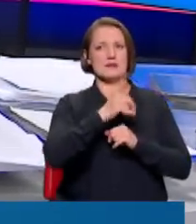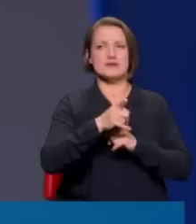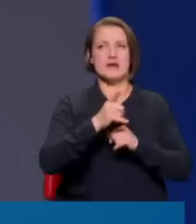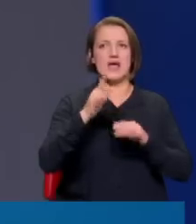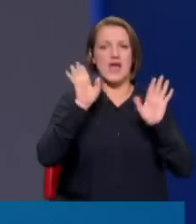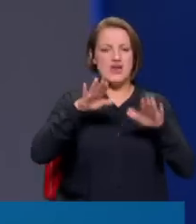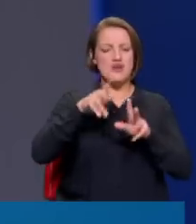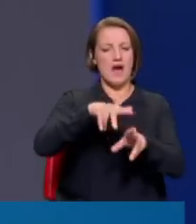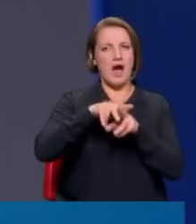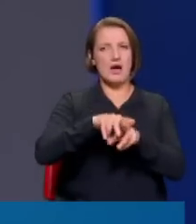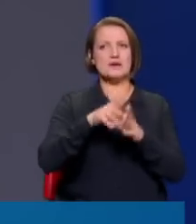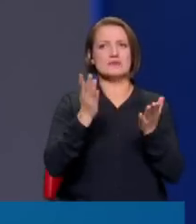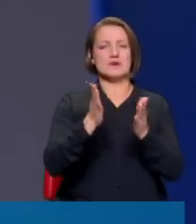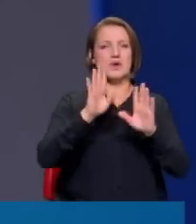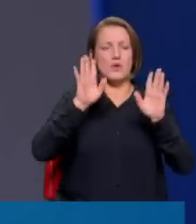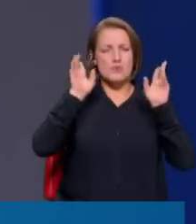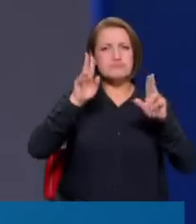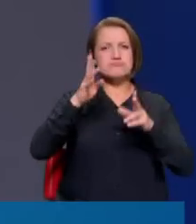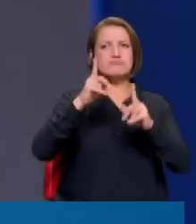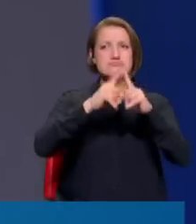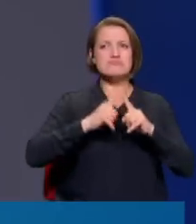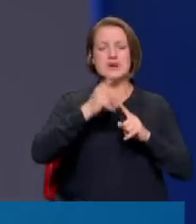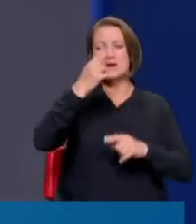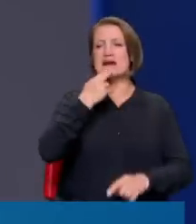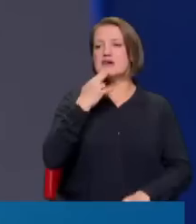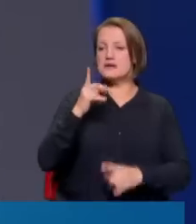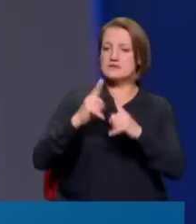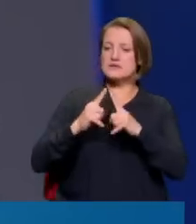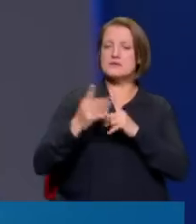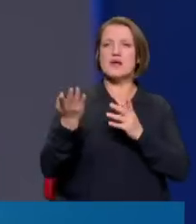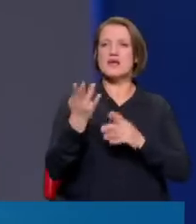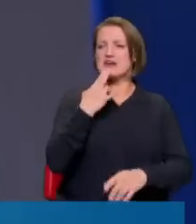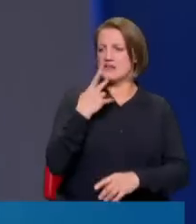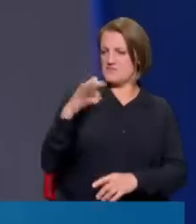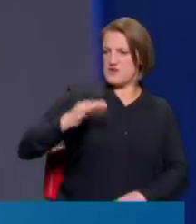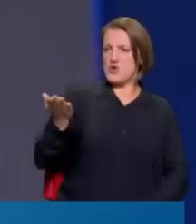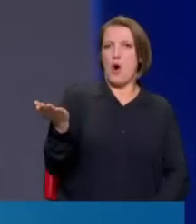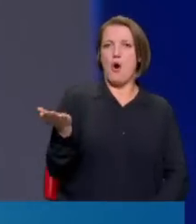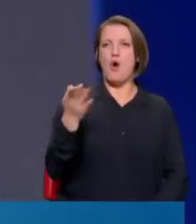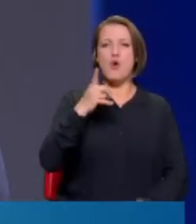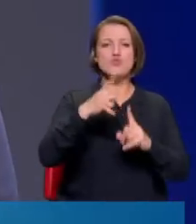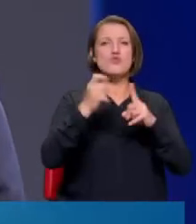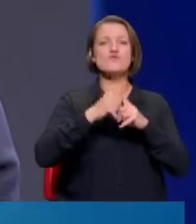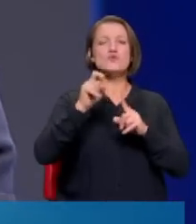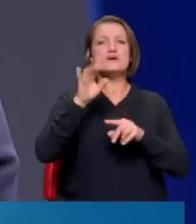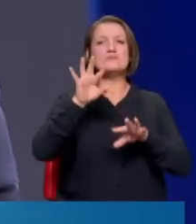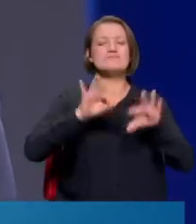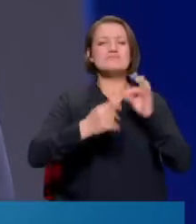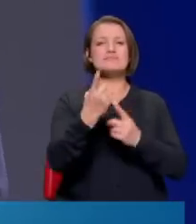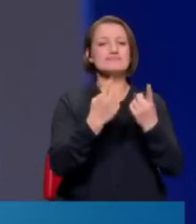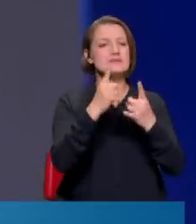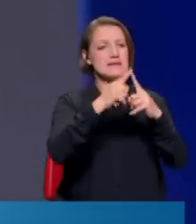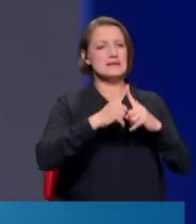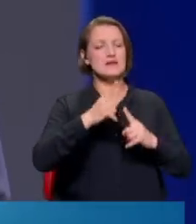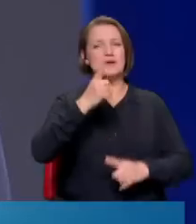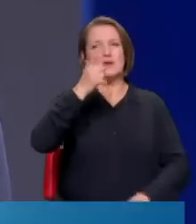eşek at katır özür diler öküz sayılır ama Türk kadın sayılmaz neden kadının bir yararı yok nüfus sayımı cumhuriyetten sonra